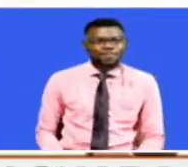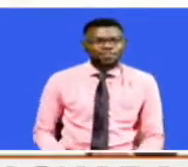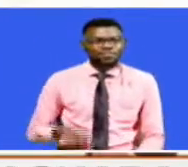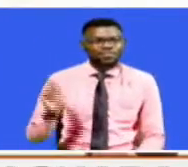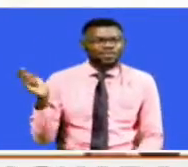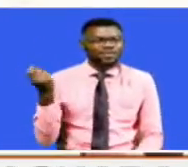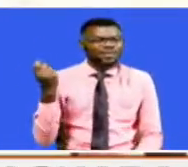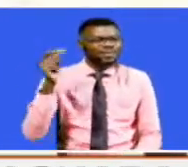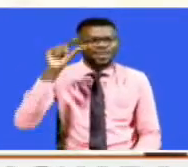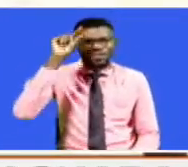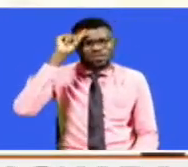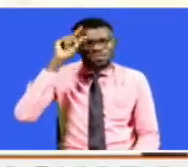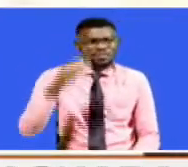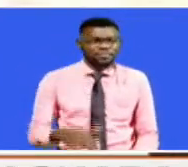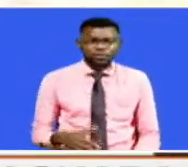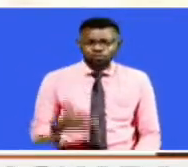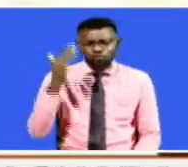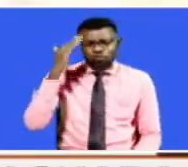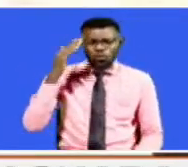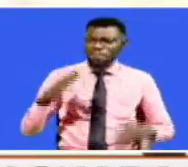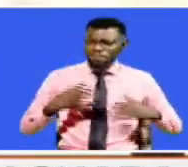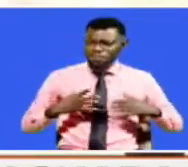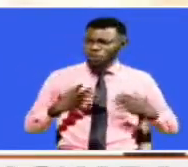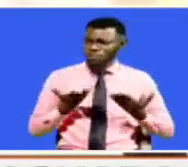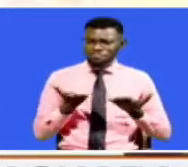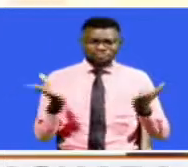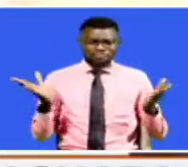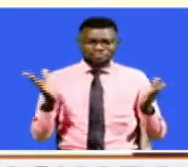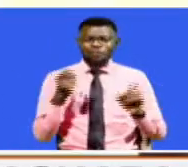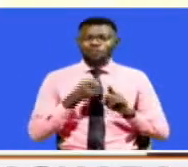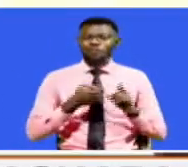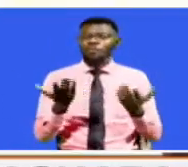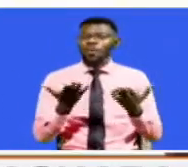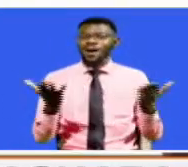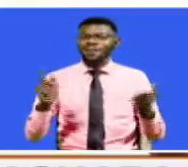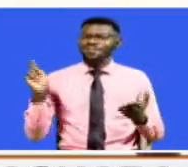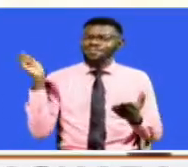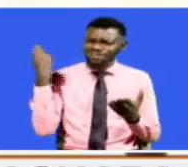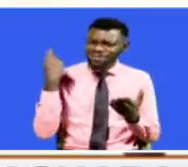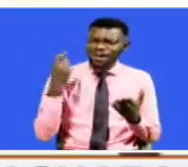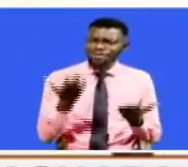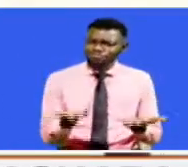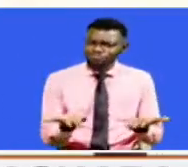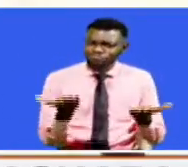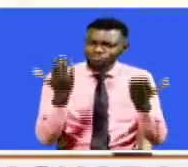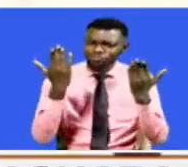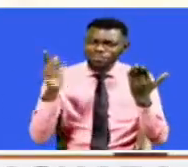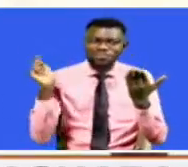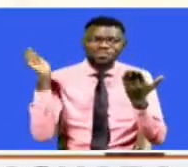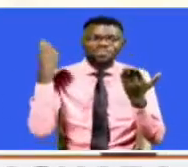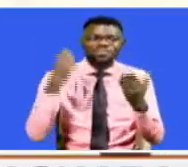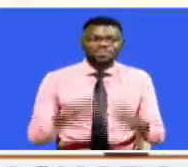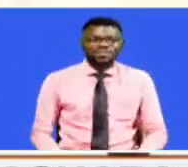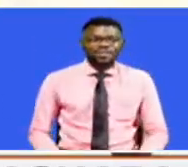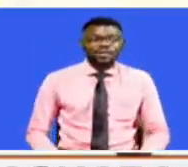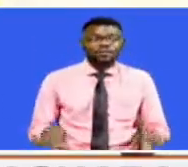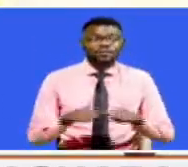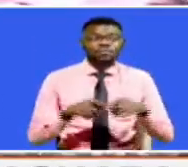Kenya. Sisi ni wa Kenya. Sisi ni watu ambao wamejenga Kenya. Hao watu familia yangu iko hapa